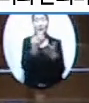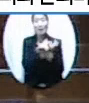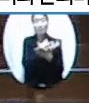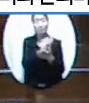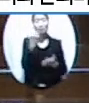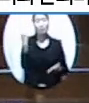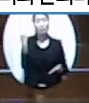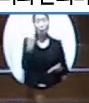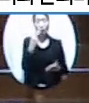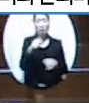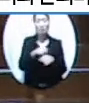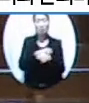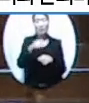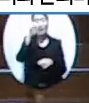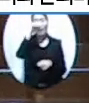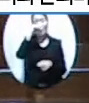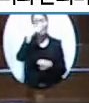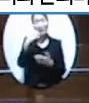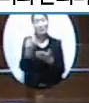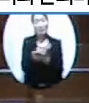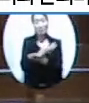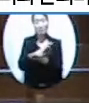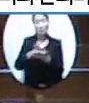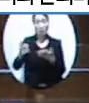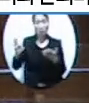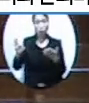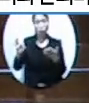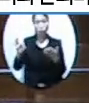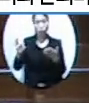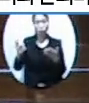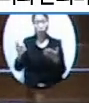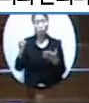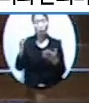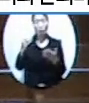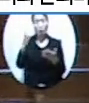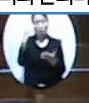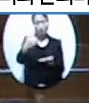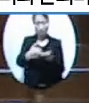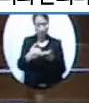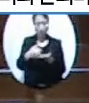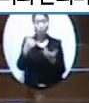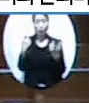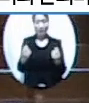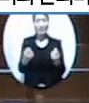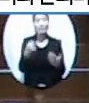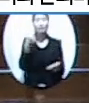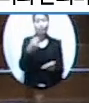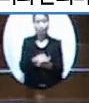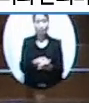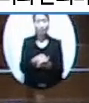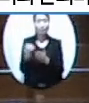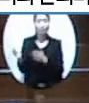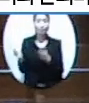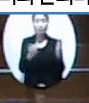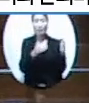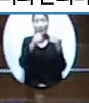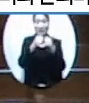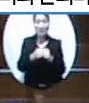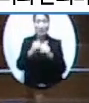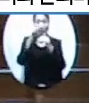예산안과 특별회에게 세입 및 세출 예산안은 원안대로 가결하였습니다. 자산